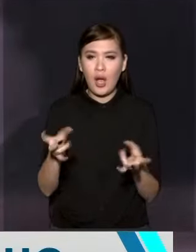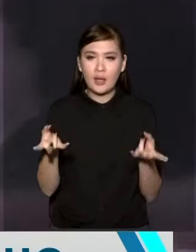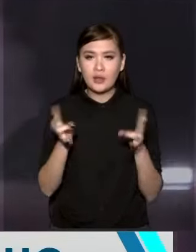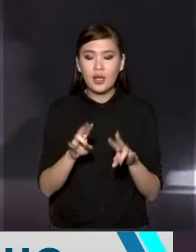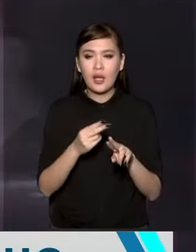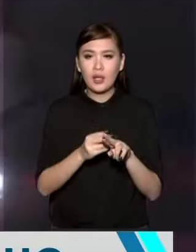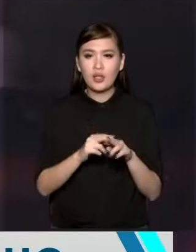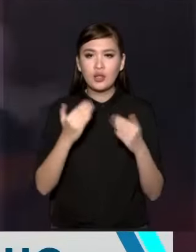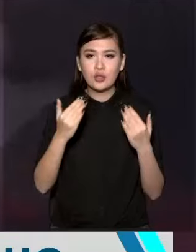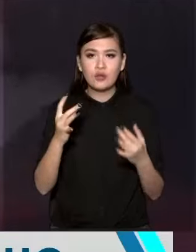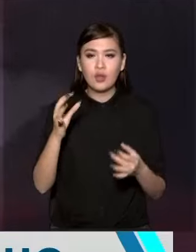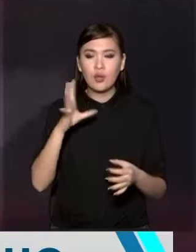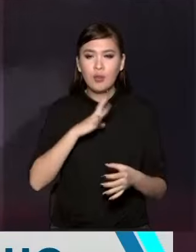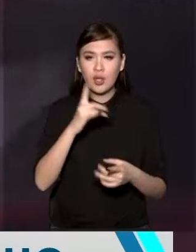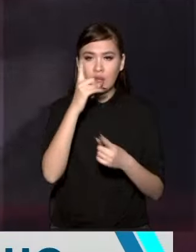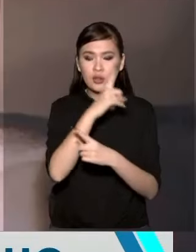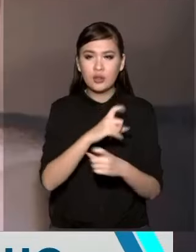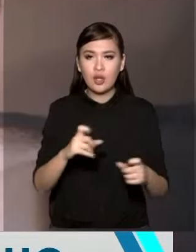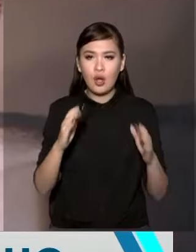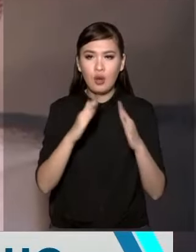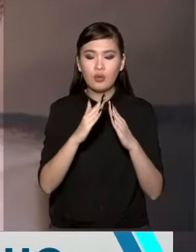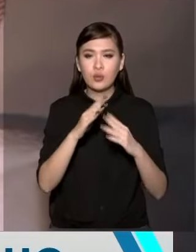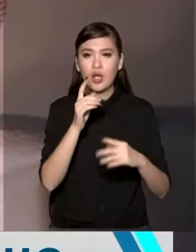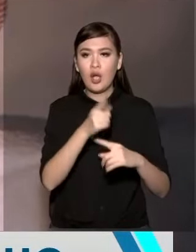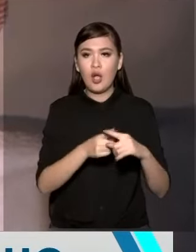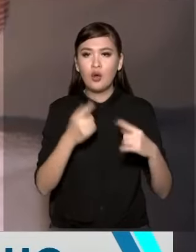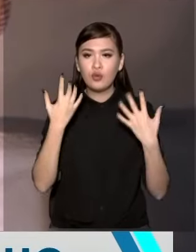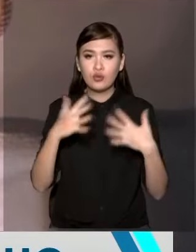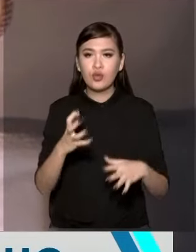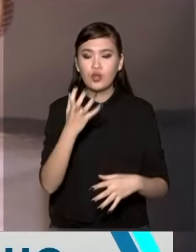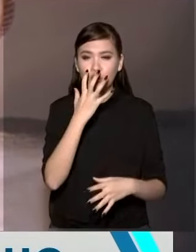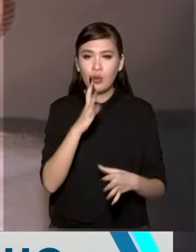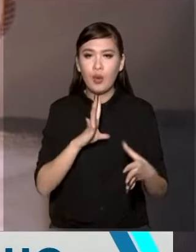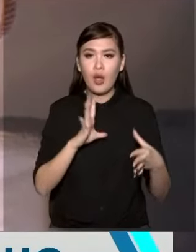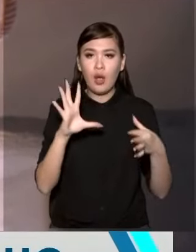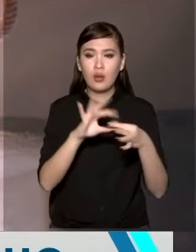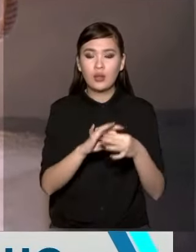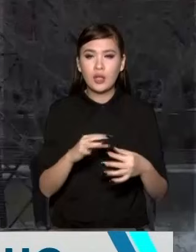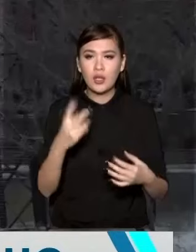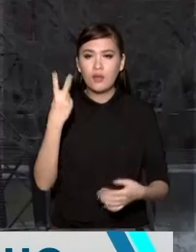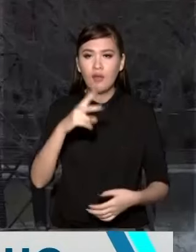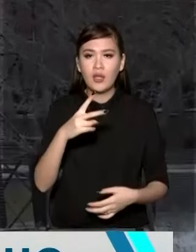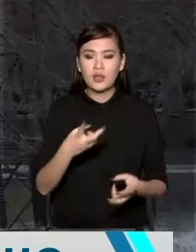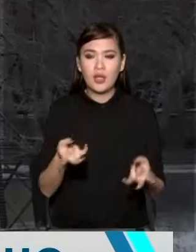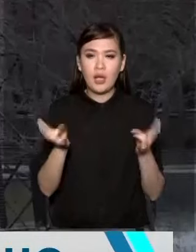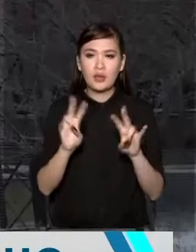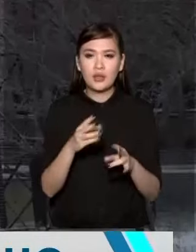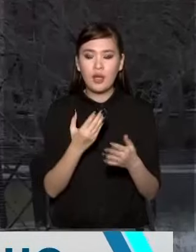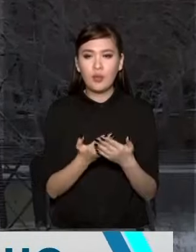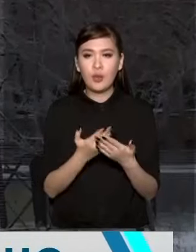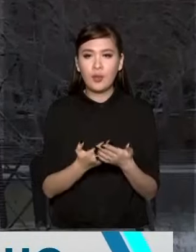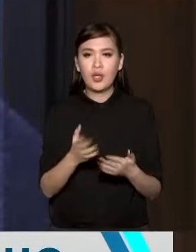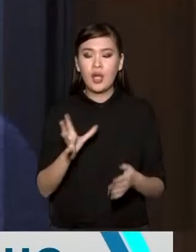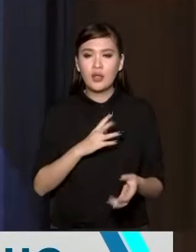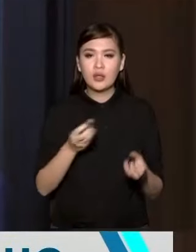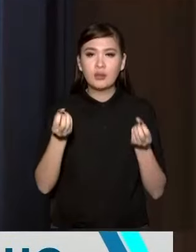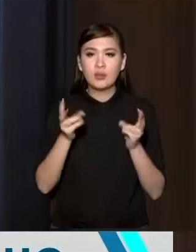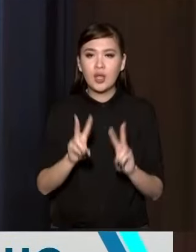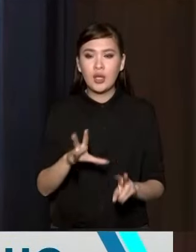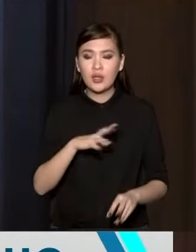стало известно, что большую часть домов постепенно подключают к теплоснабжению. Осталось порядка 20. Специалисты запустили